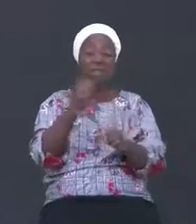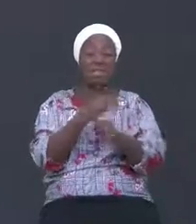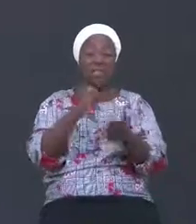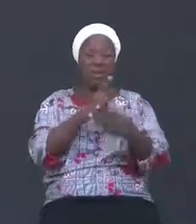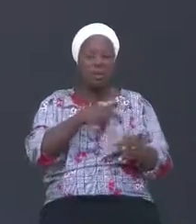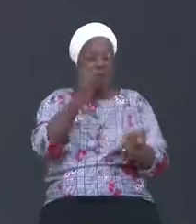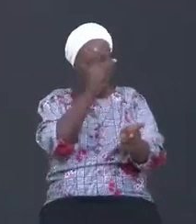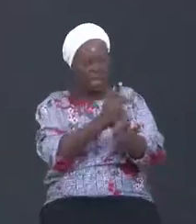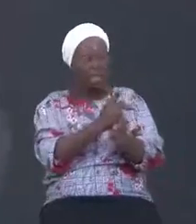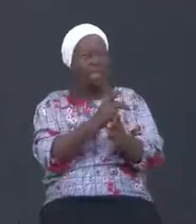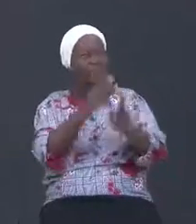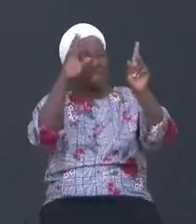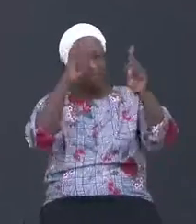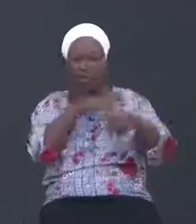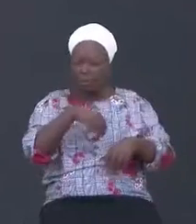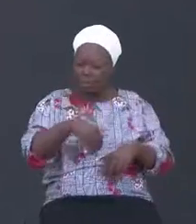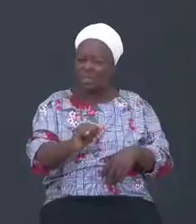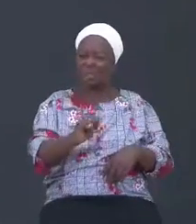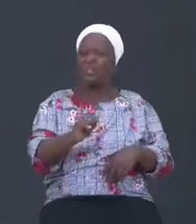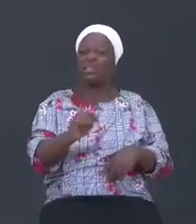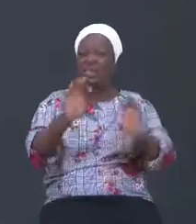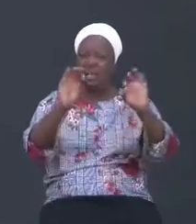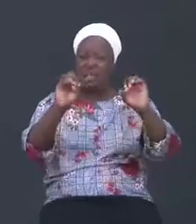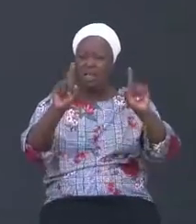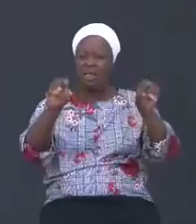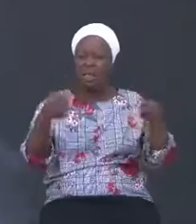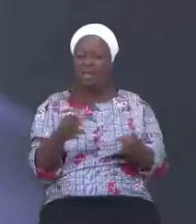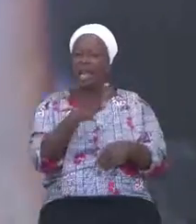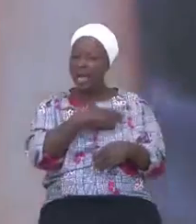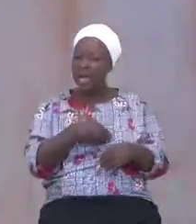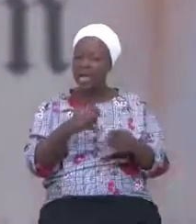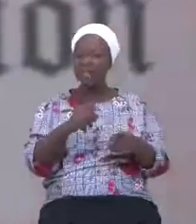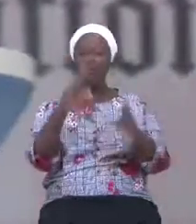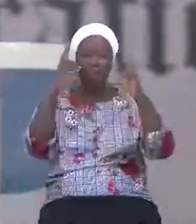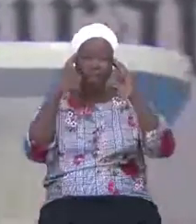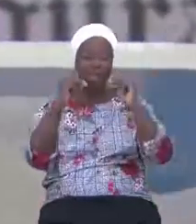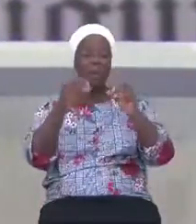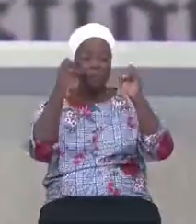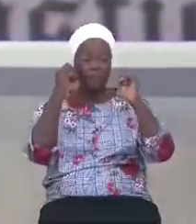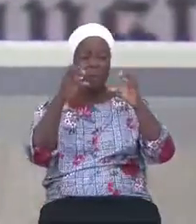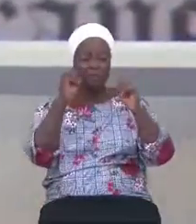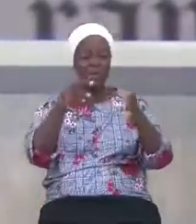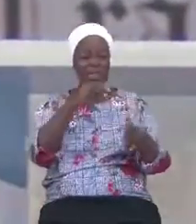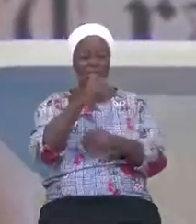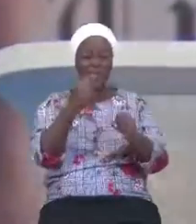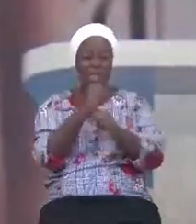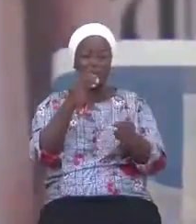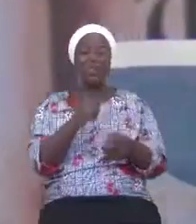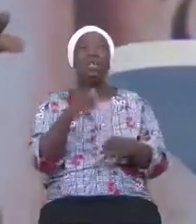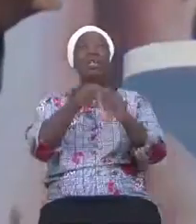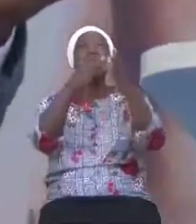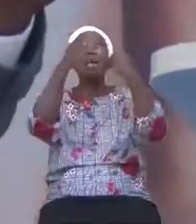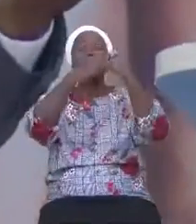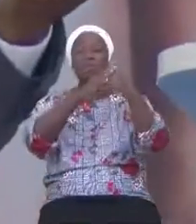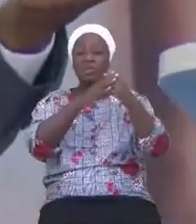Et il était toujours Élie. Et Moïse, des milliers d'années se sont écoulées là-bas. Et il